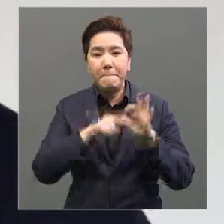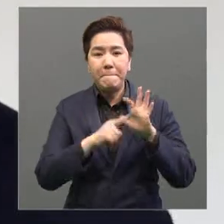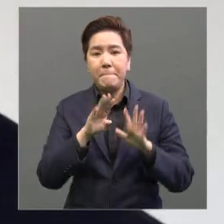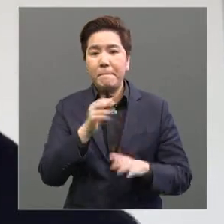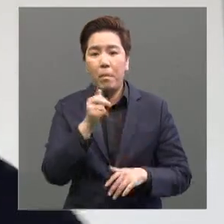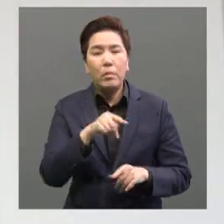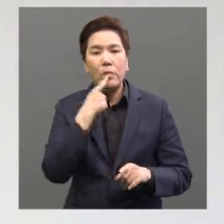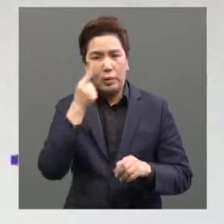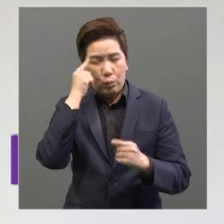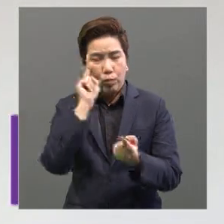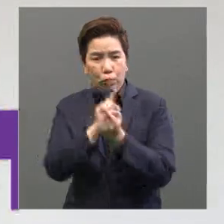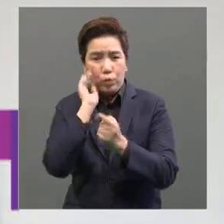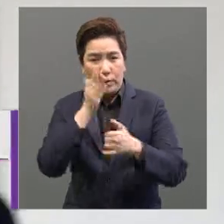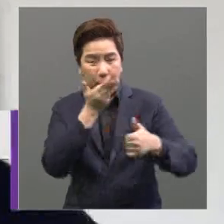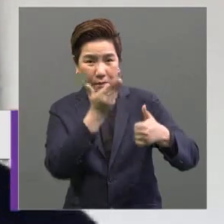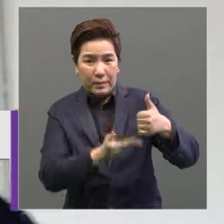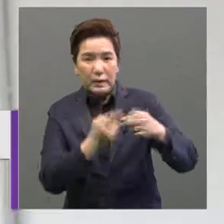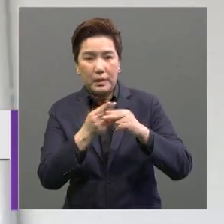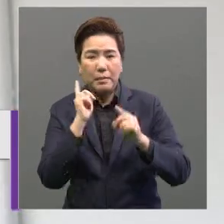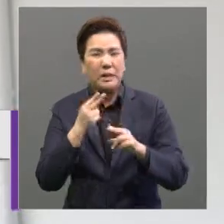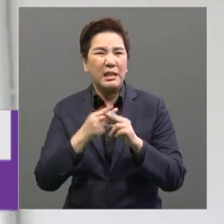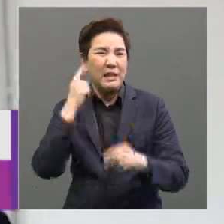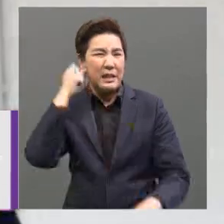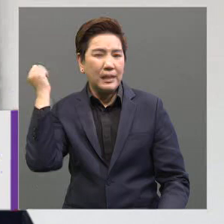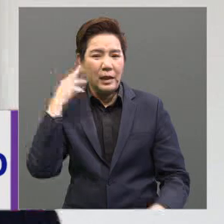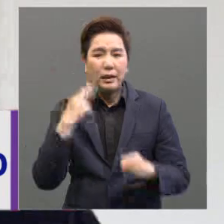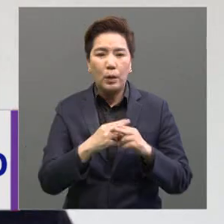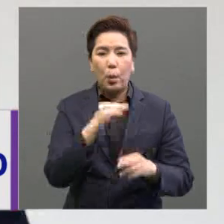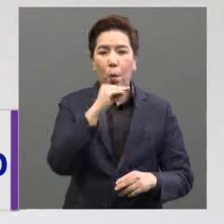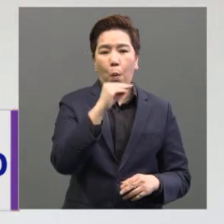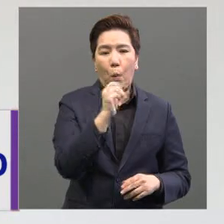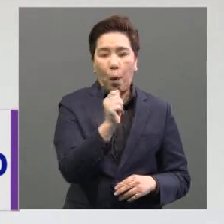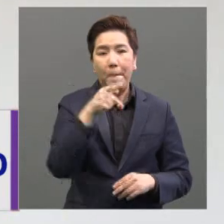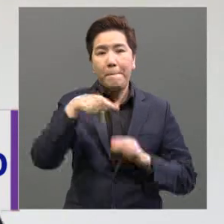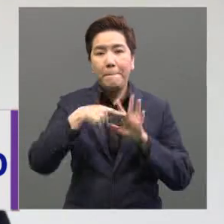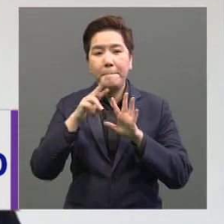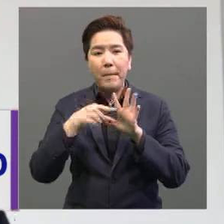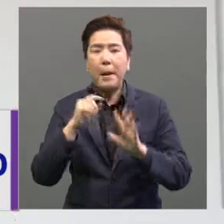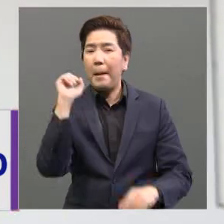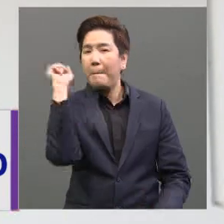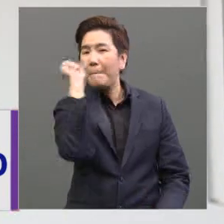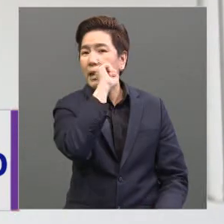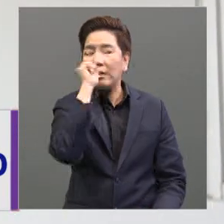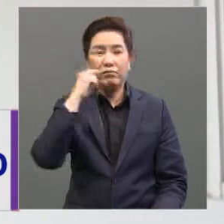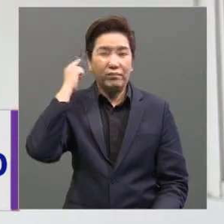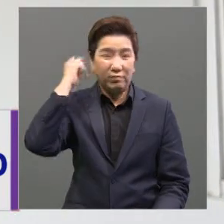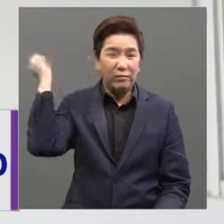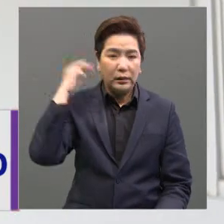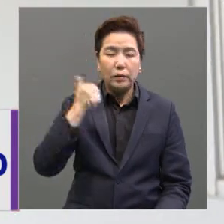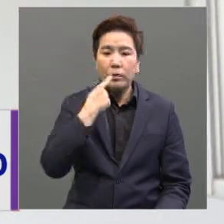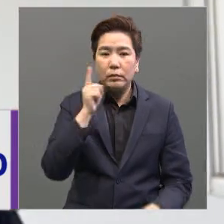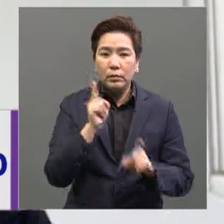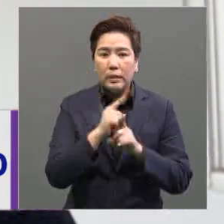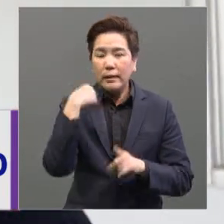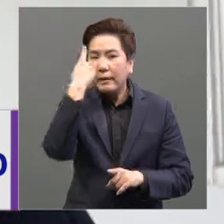ทลุงเนี่ยเขาจะรู้จักกันดีในฐานะศิลปินชื่อดังโอภารหัตเป็นเจ้าของค่ายเพลงภารหัตนะเรื่องที่ว่าเข